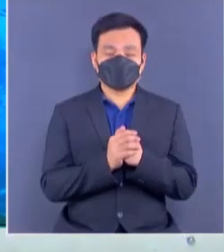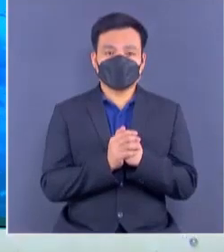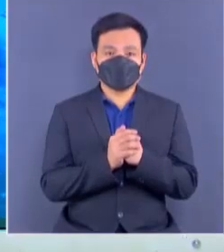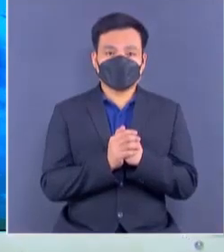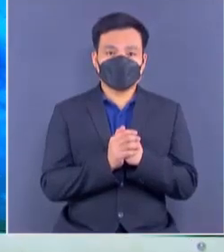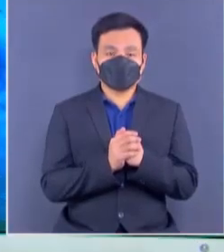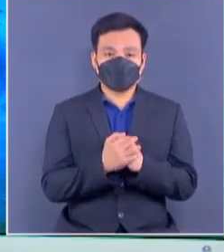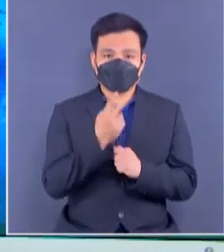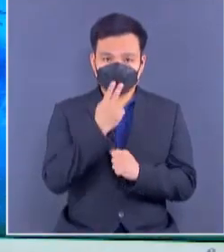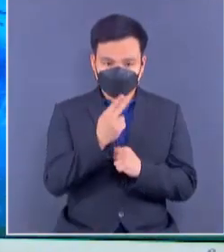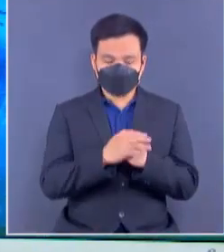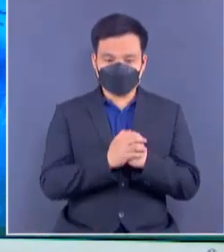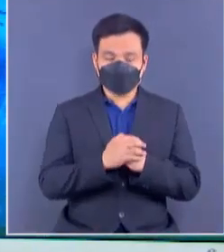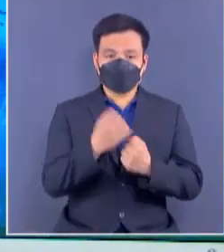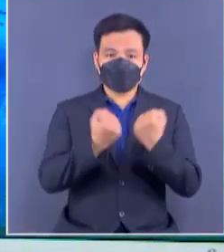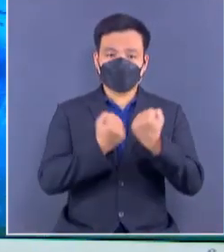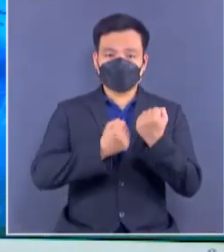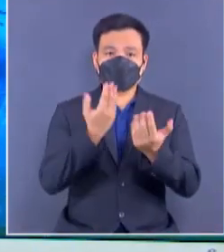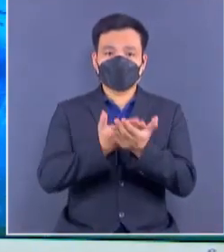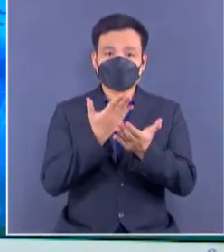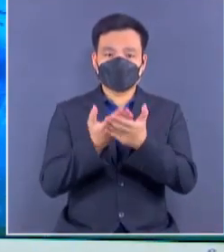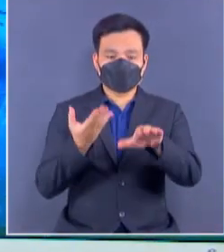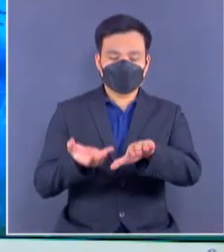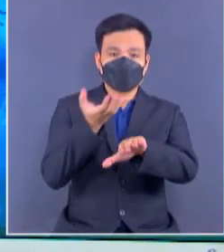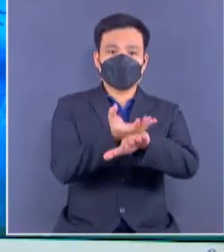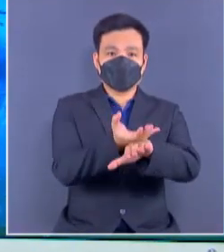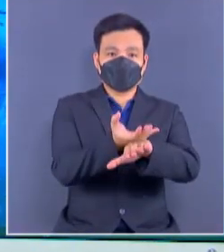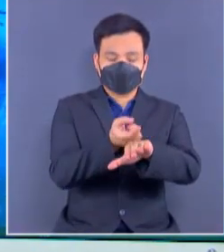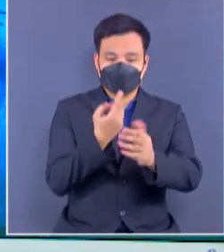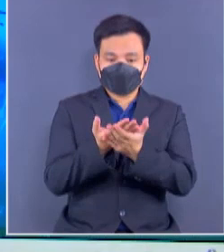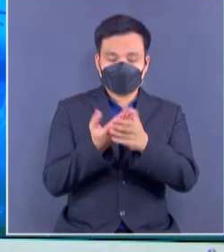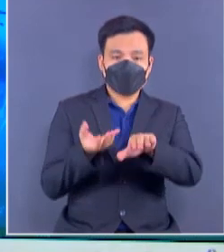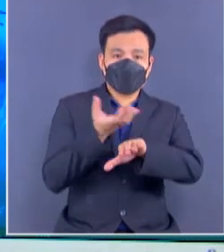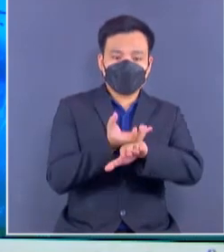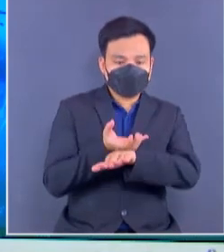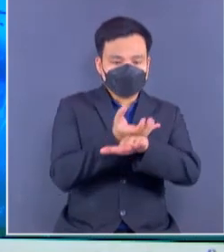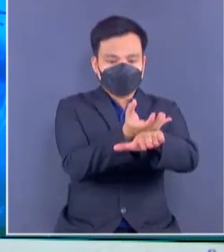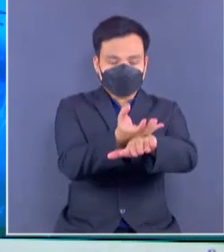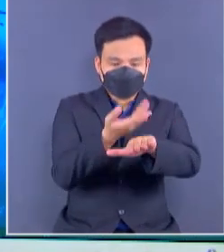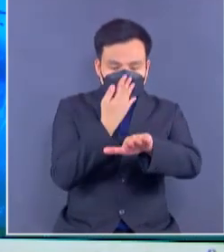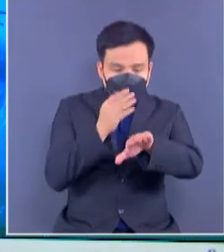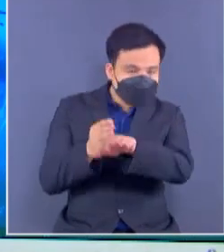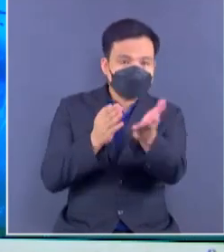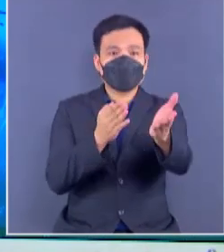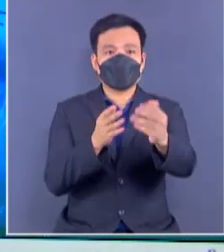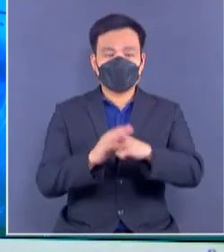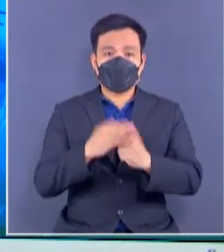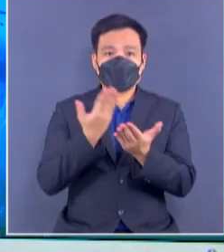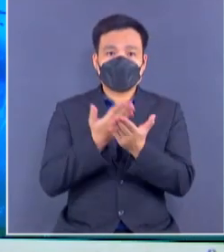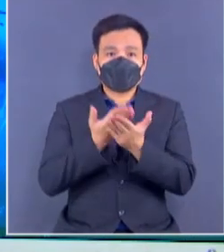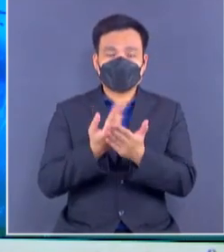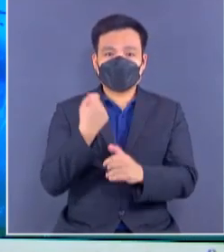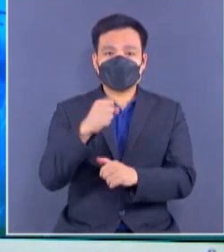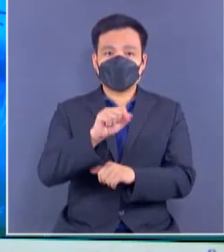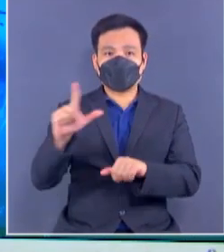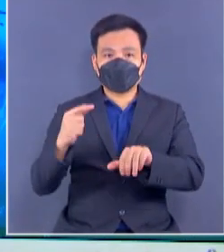จะพาไปดูรถขนเงินครับที่วิ่งแล้วมันเกิดอุบัติเหตุขึ้นรถขนเงินเนี่ยขนเงินจำนวนกว่า10ล้านนะครับไป